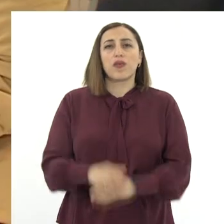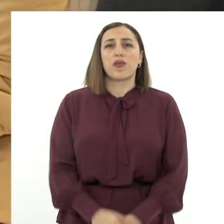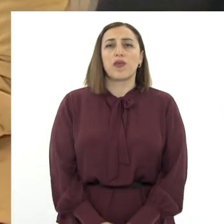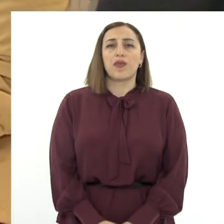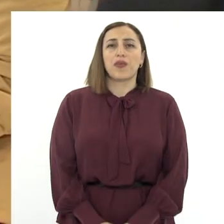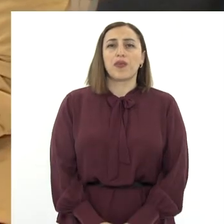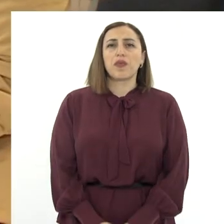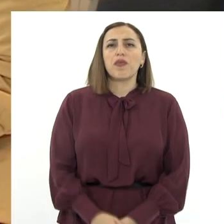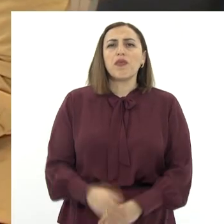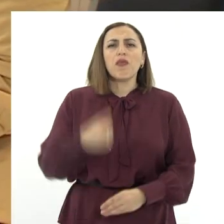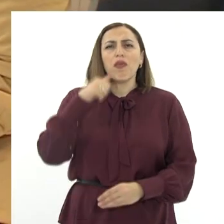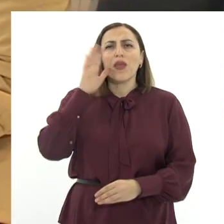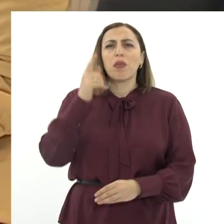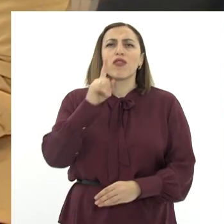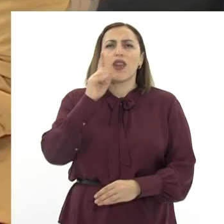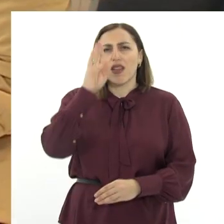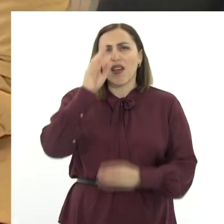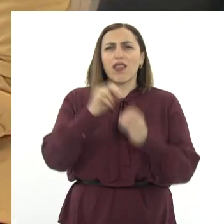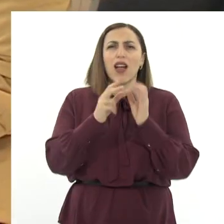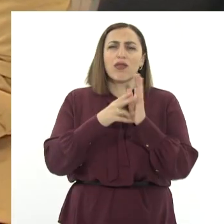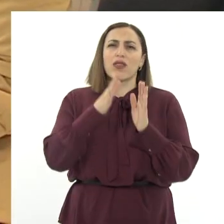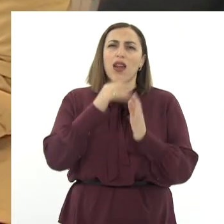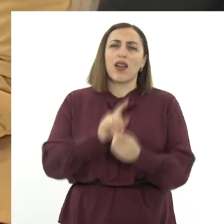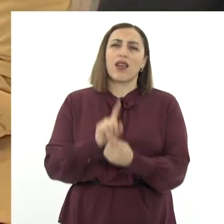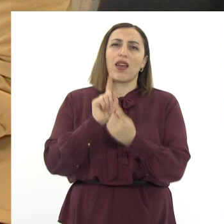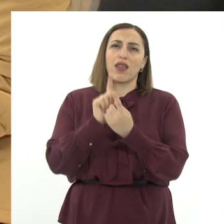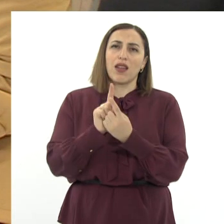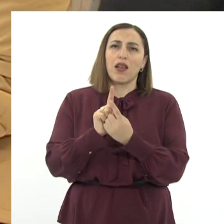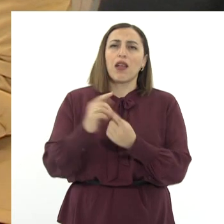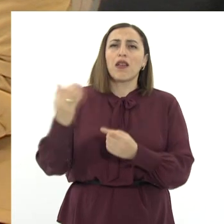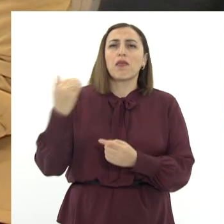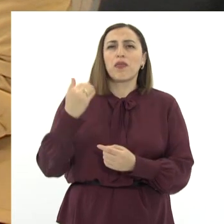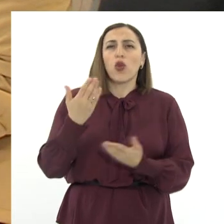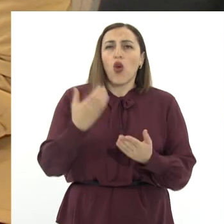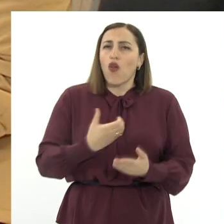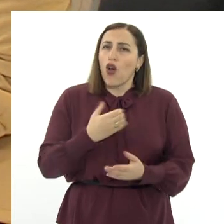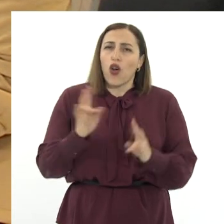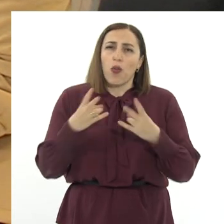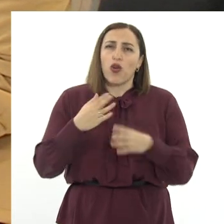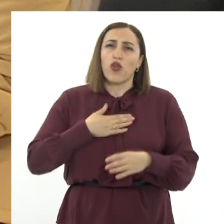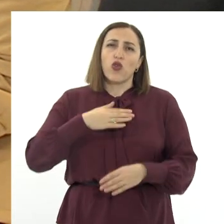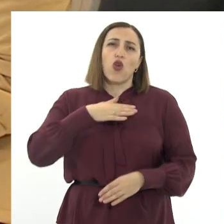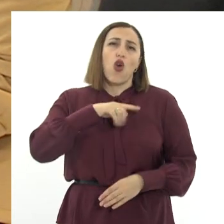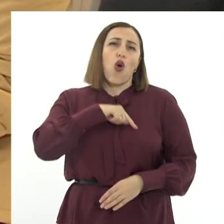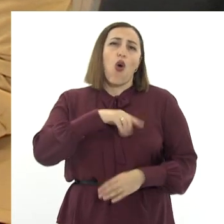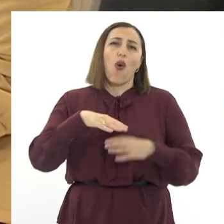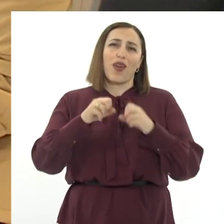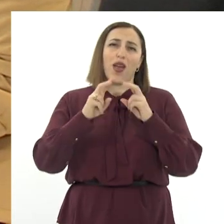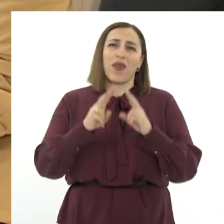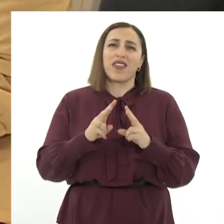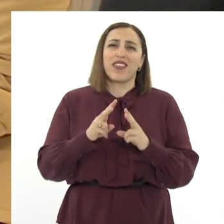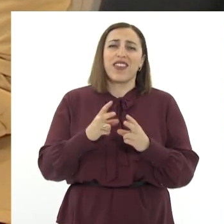Դե գիտեք, ես վերջերս պատահական մի ջահել տղայի տեսա 18 տարեկան, ասեցի, ձյաձ մի վախի, ես հոգեբան